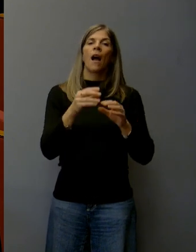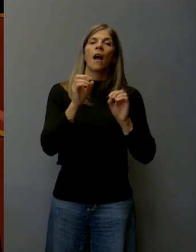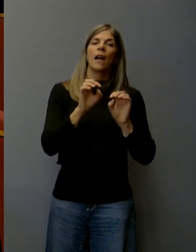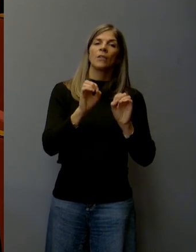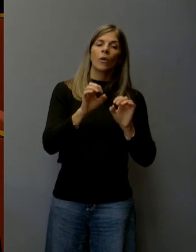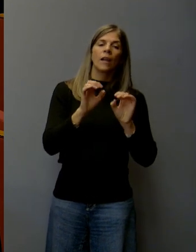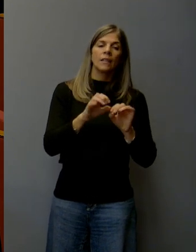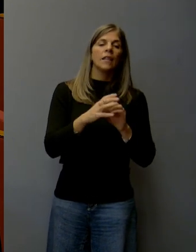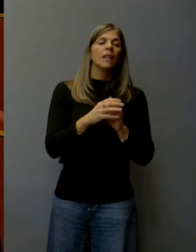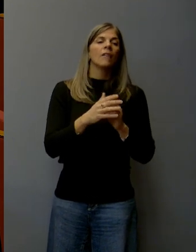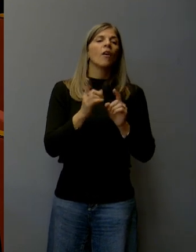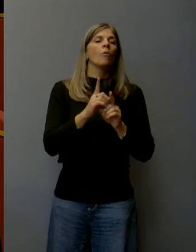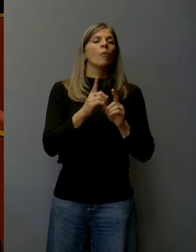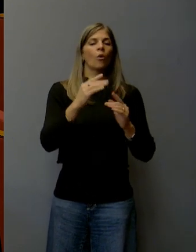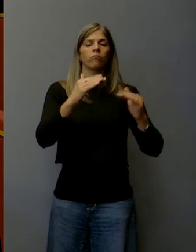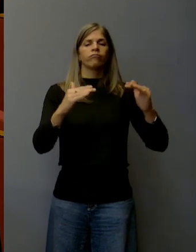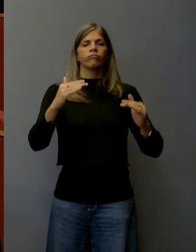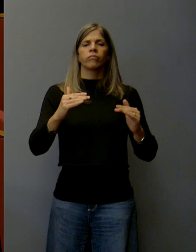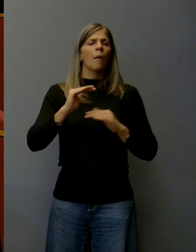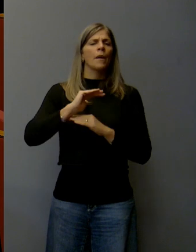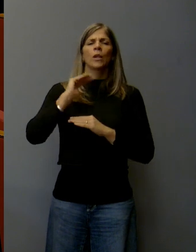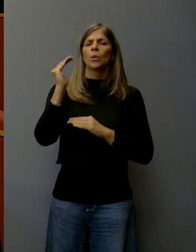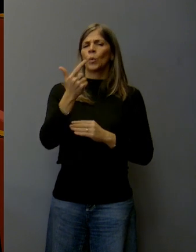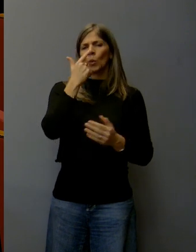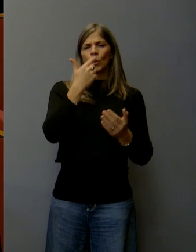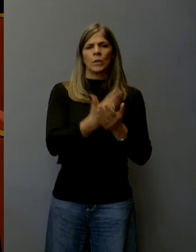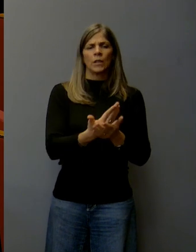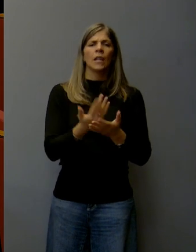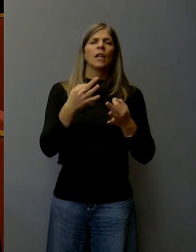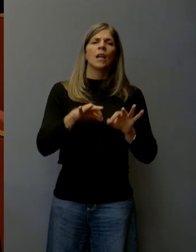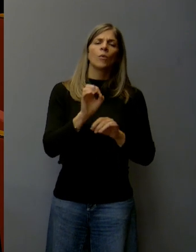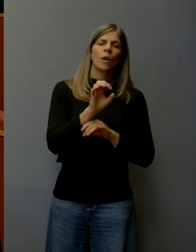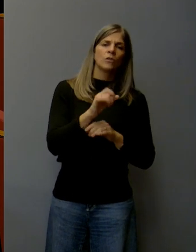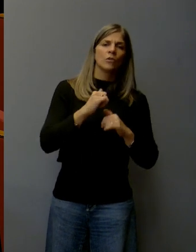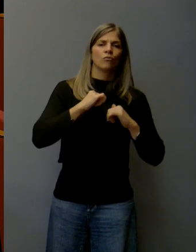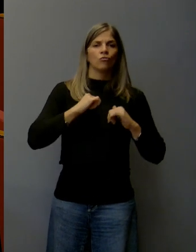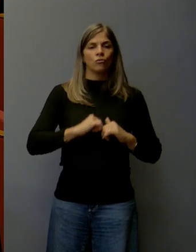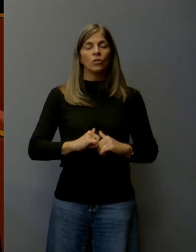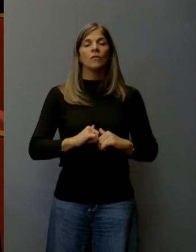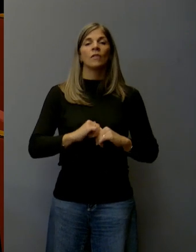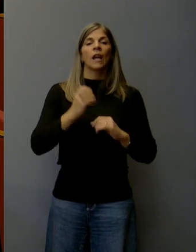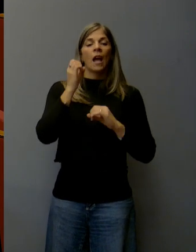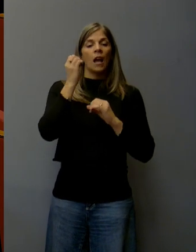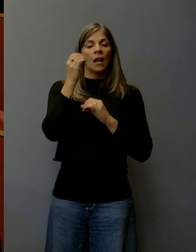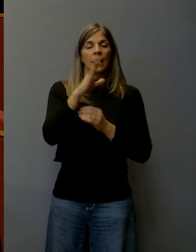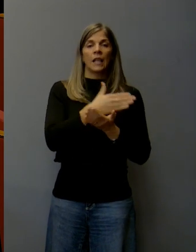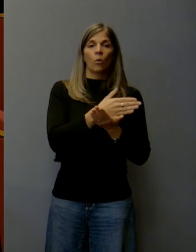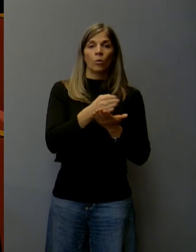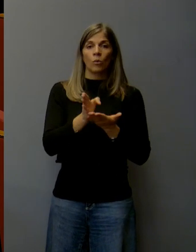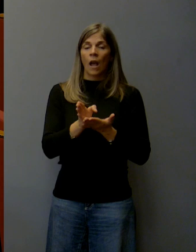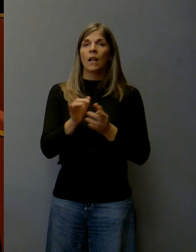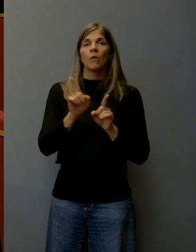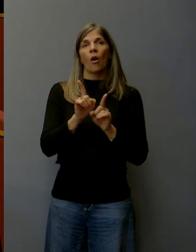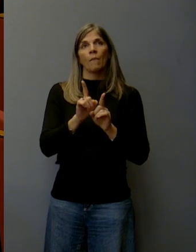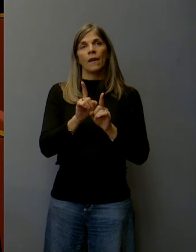tutte quelle normalità e promuovere un'educazione civica e interculturale intesa come internazionale